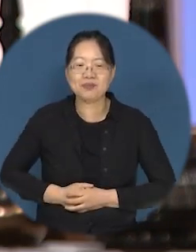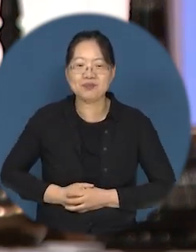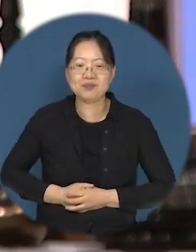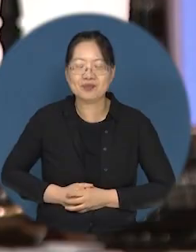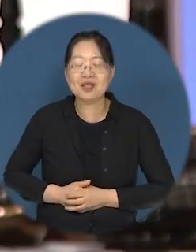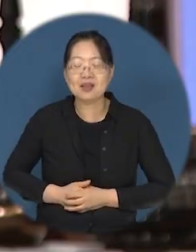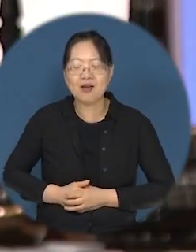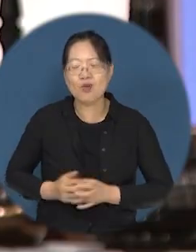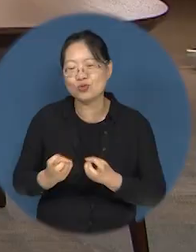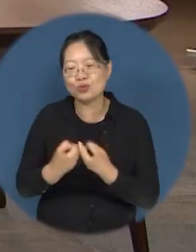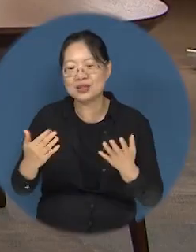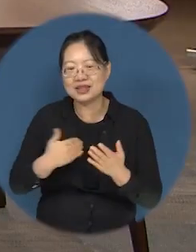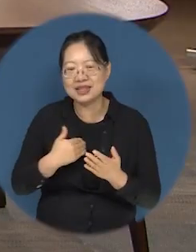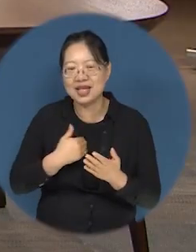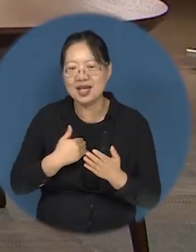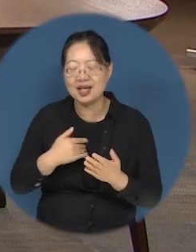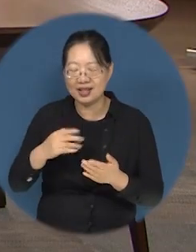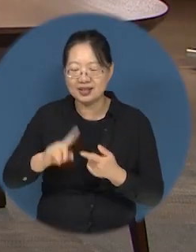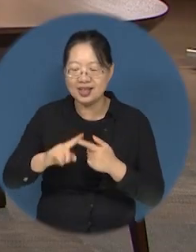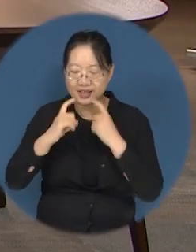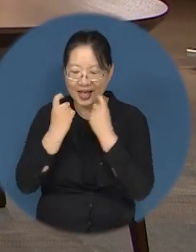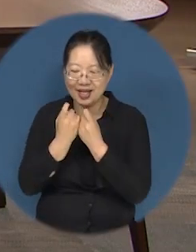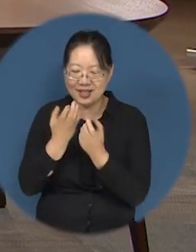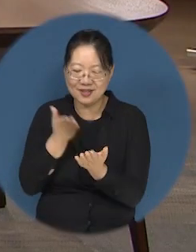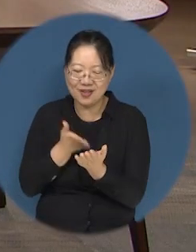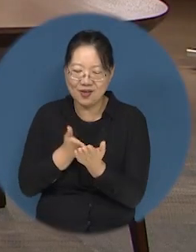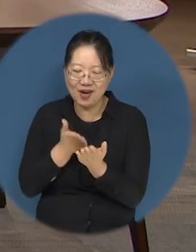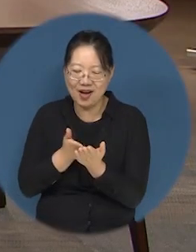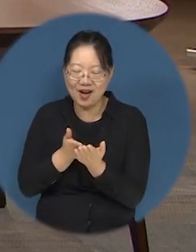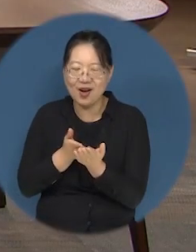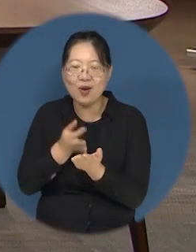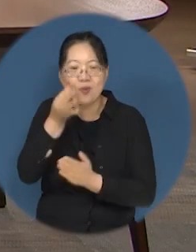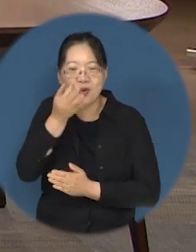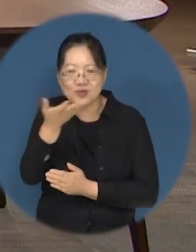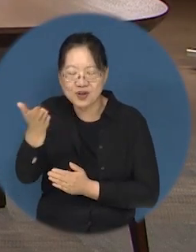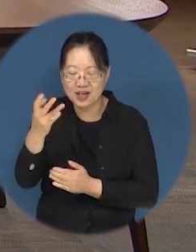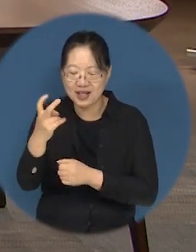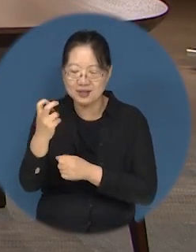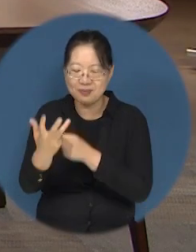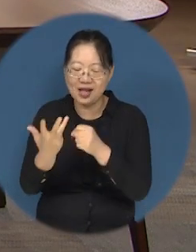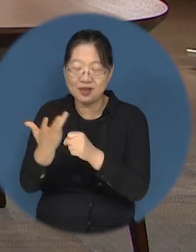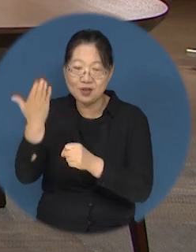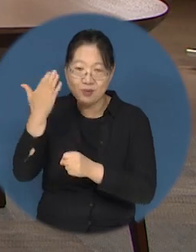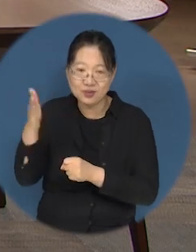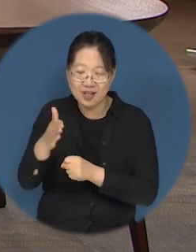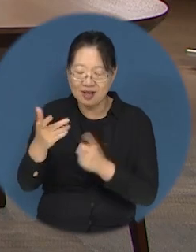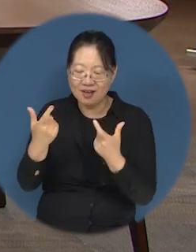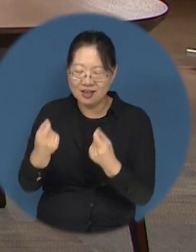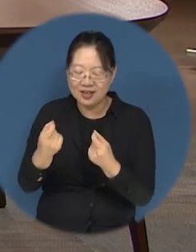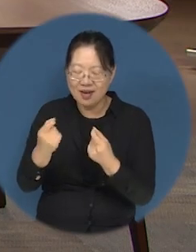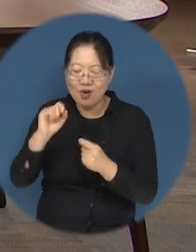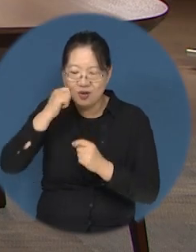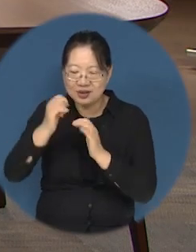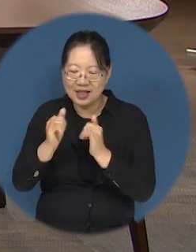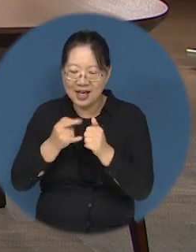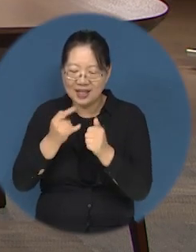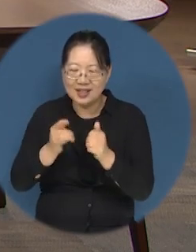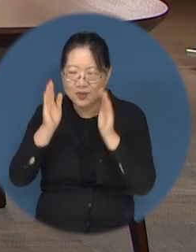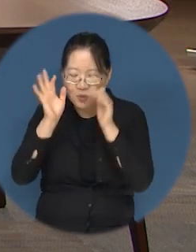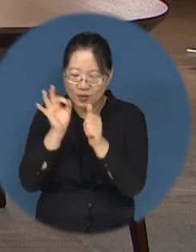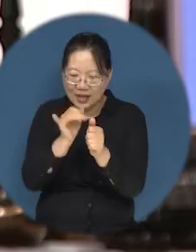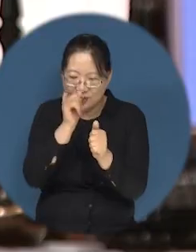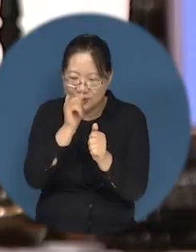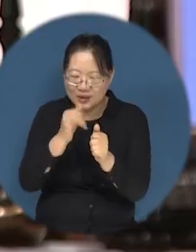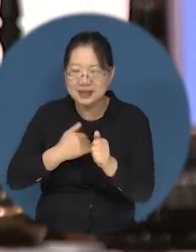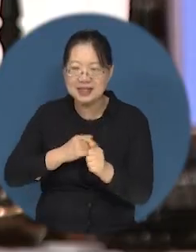없이 공개를 막 하기 시작을 했습니다. 제가 사실은 28년 전부터 이런 걸 하고 있고, 뭐 이런 장학기금을 하고 있고, 이게 사실은 제 이름이